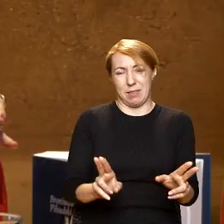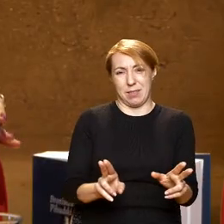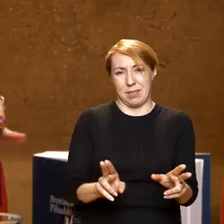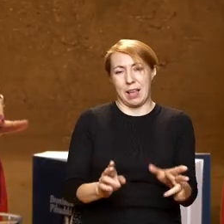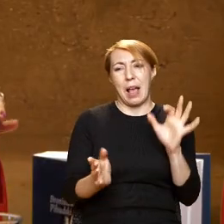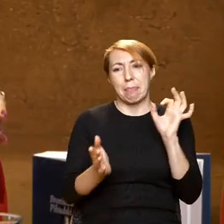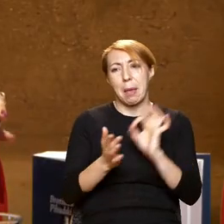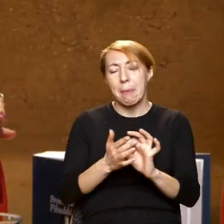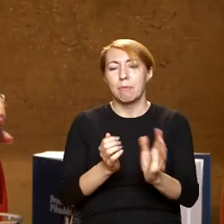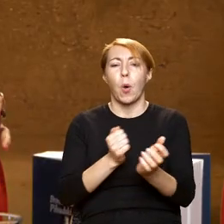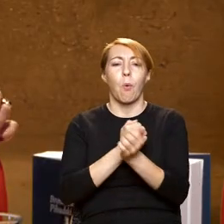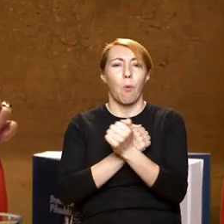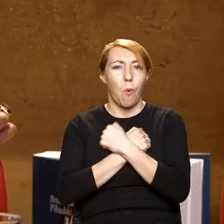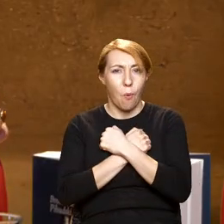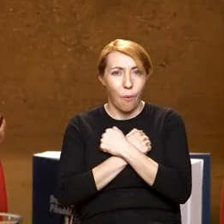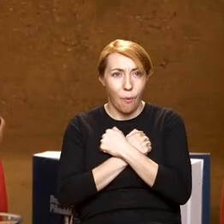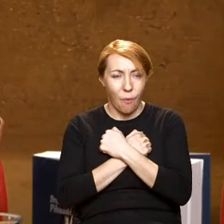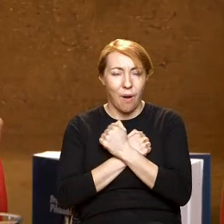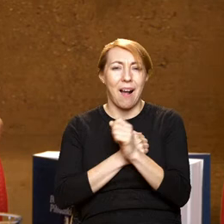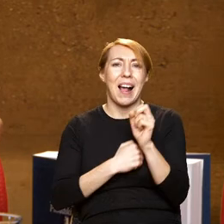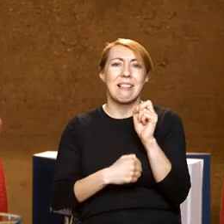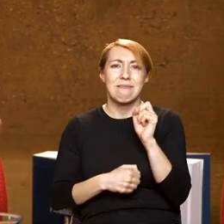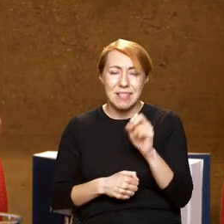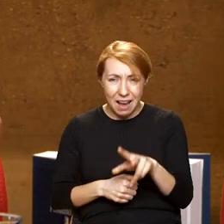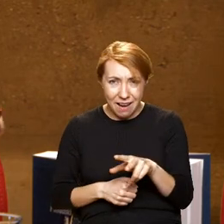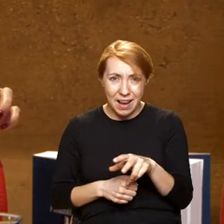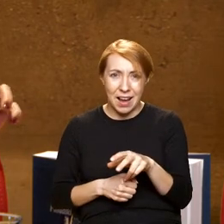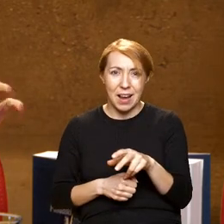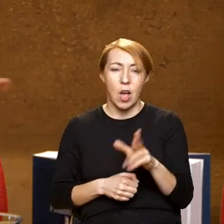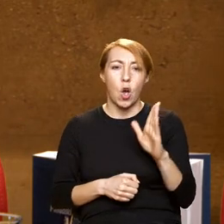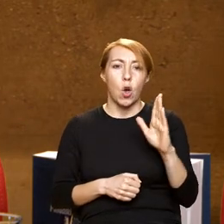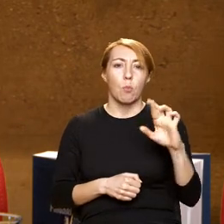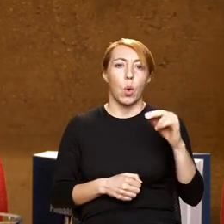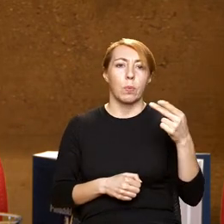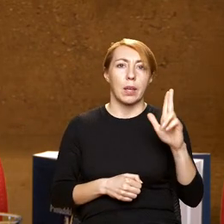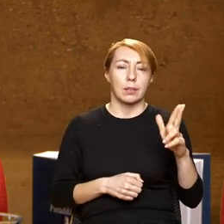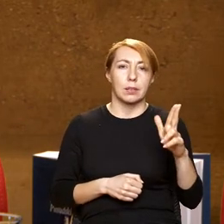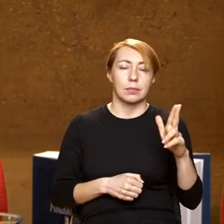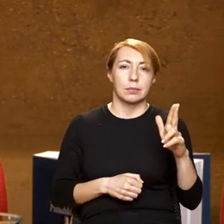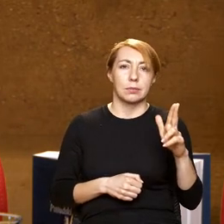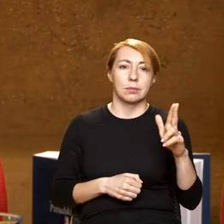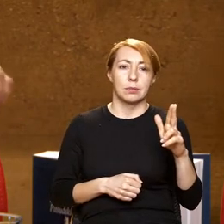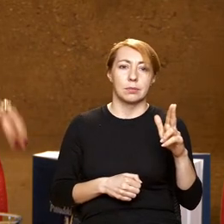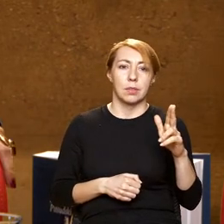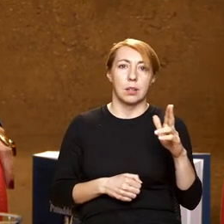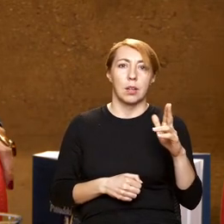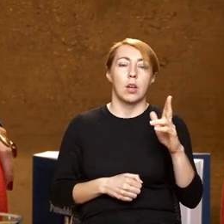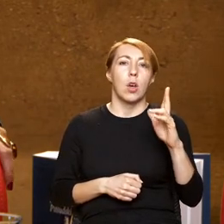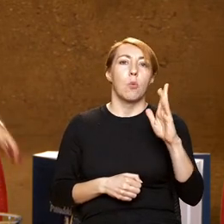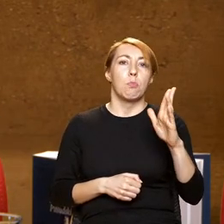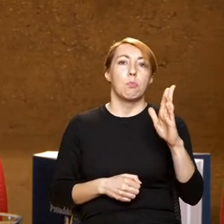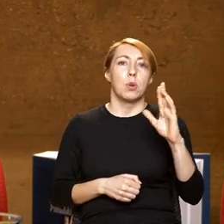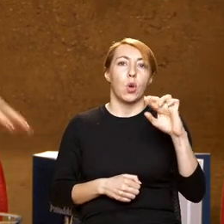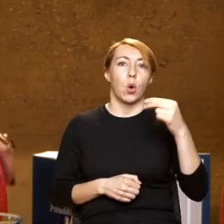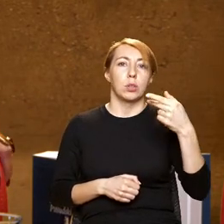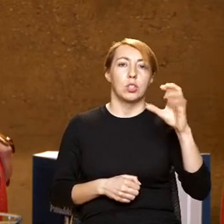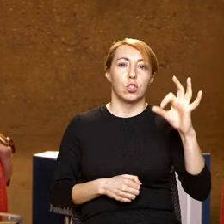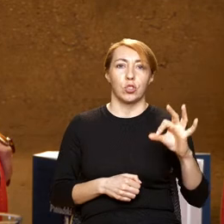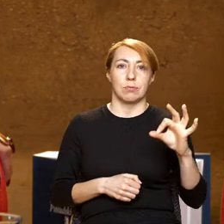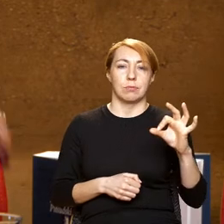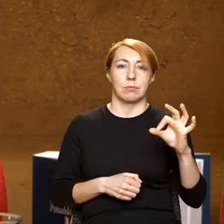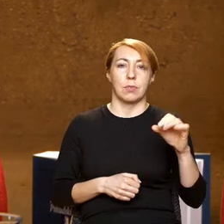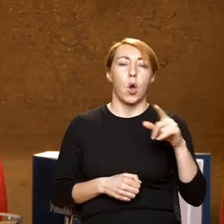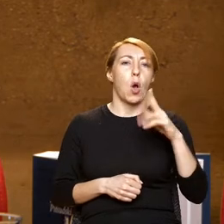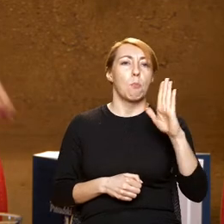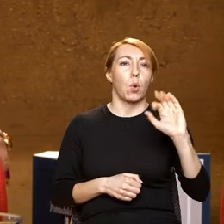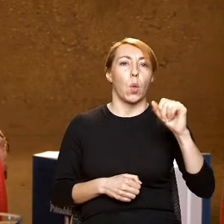się na pewno kochali, byli bardzo ze sobą związani. Bronek, Broniś, nigdy nie mówić Bronek. To nieprawda, on nigdy nie